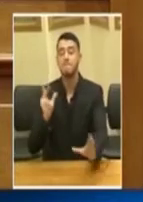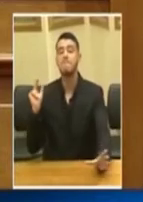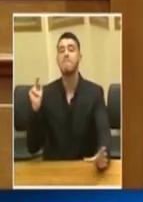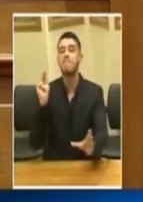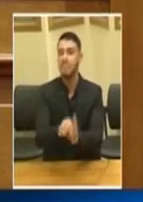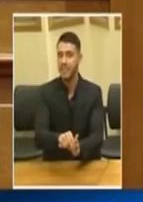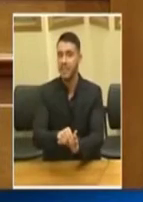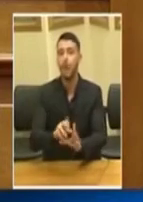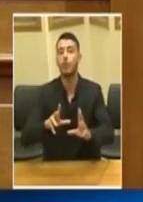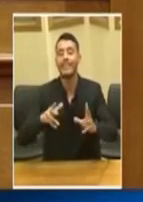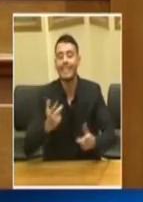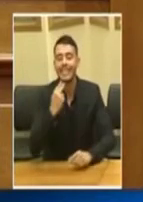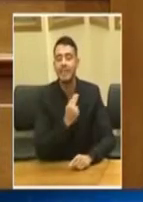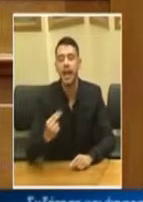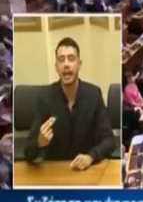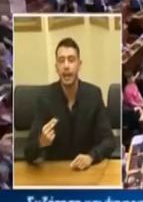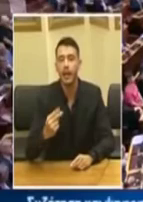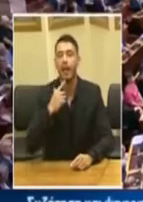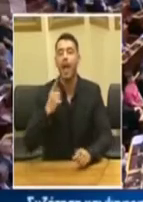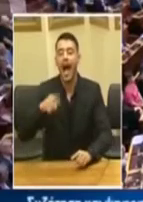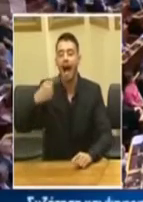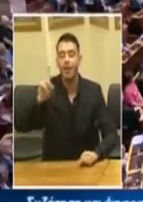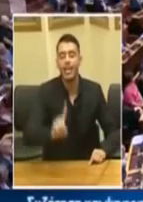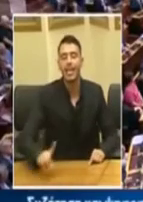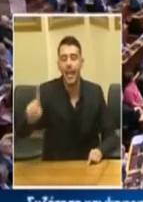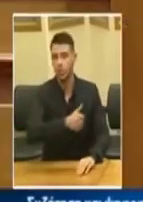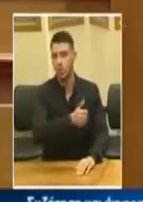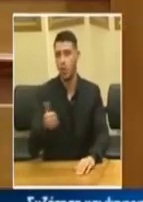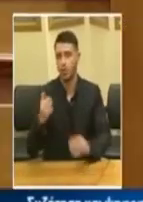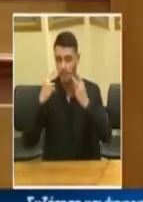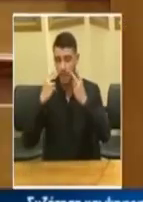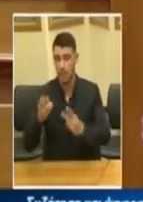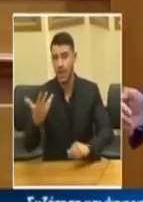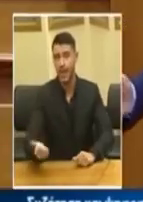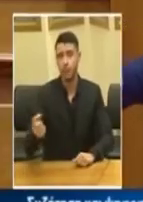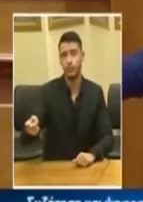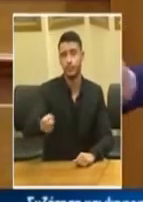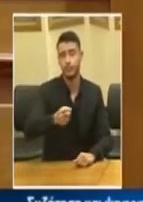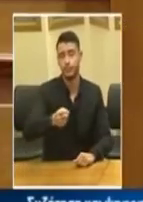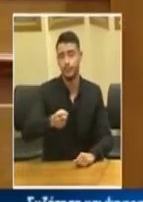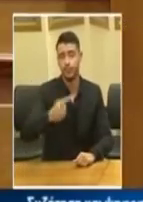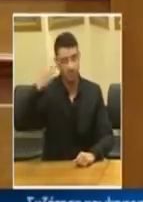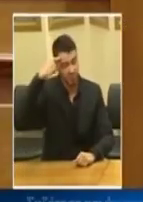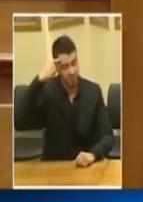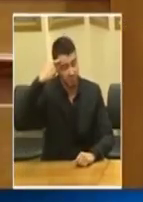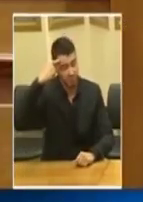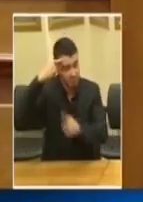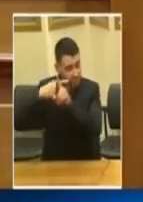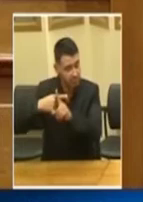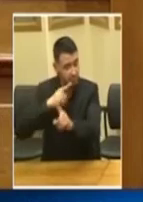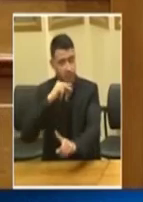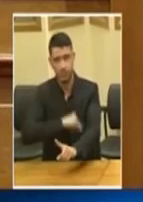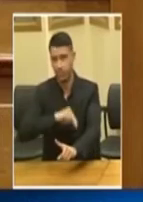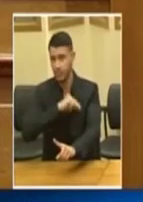Ο κύριος Τσίπρας έπαιξε από την αρχή ένα μικροκομματικό παιχνίδι σε βάρος των εθνικών συμφερόντων, είπε ο πρόεδρος της Νέας Δημοκρατίας,